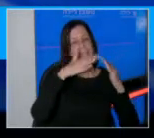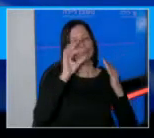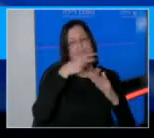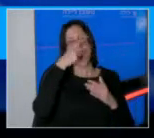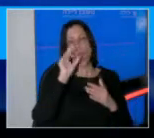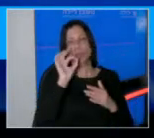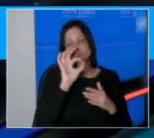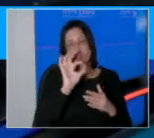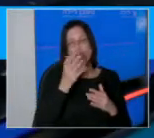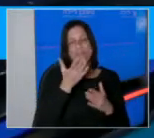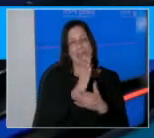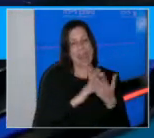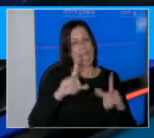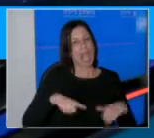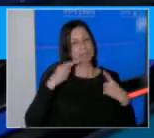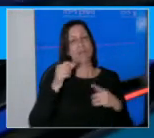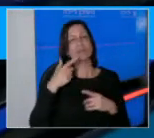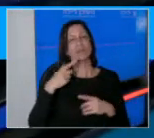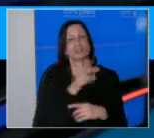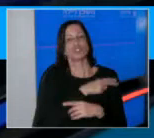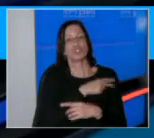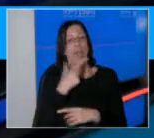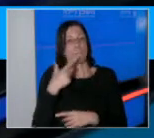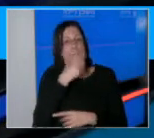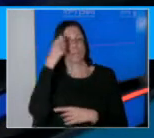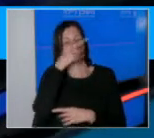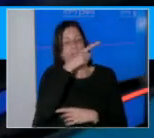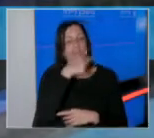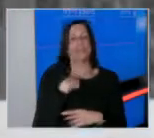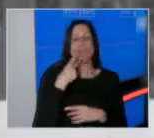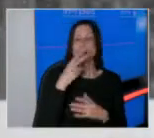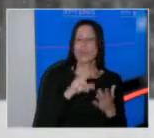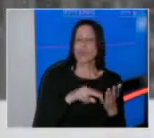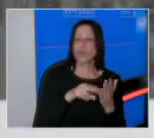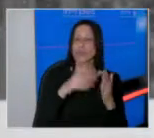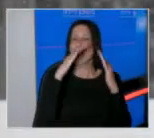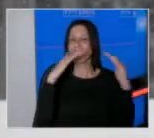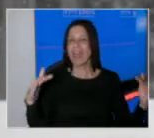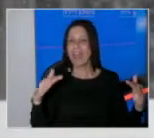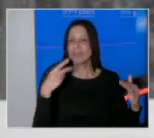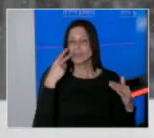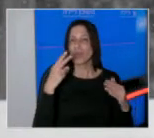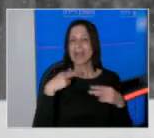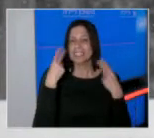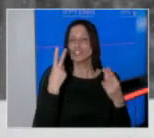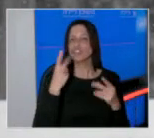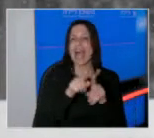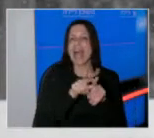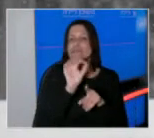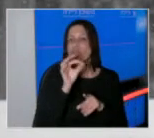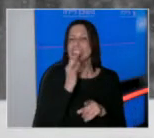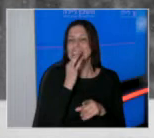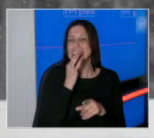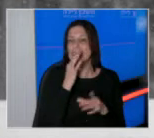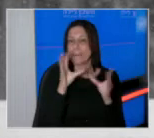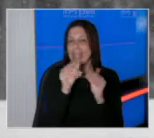וחלק מהם חיים שם, הוא נורא מאש משטרת ישראל, אנחנו רואים את התמונה על הגג, אם תראו את החזרה, שני האחים שלו הצעירים